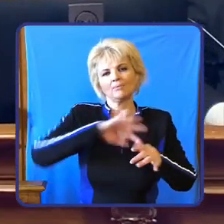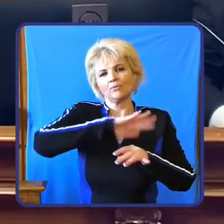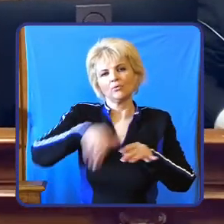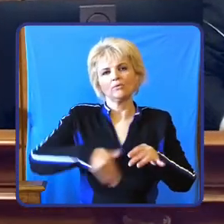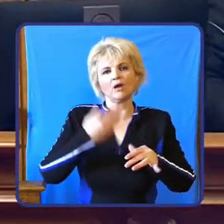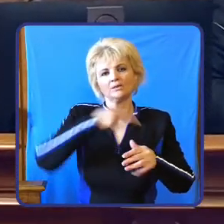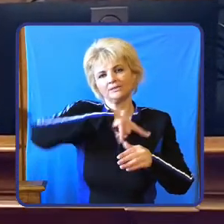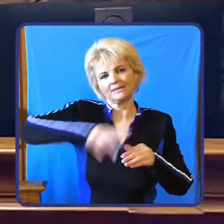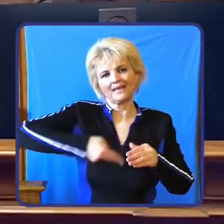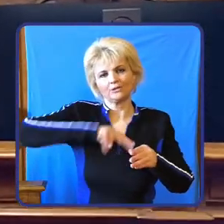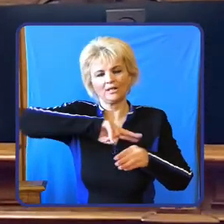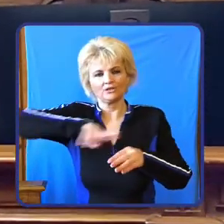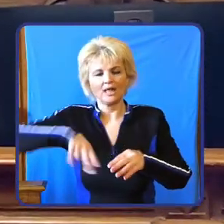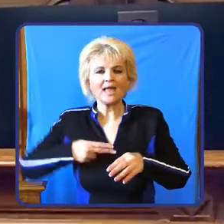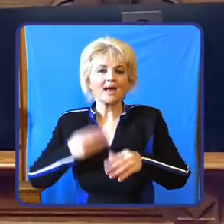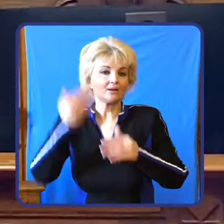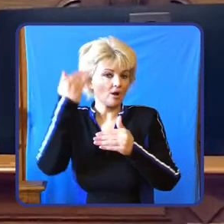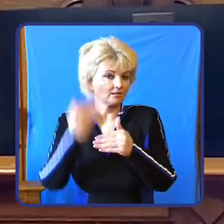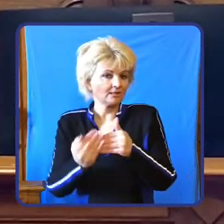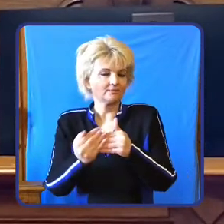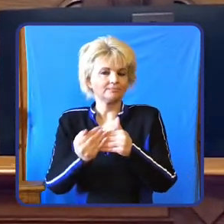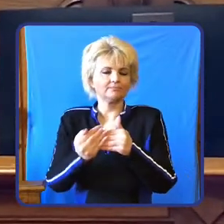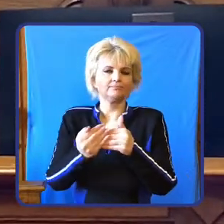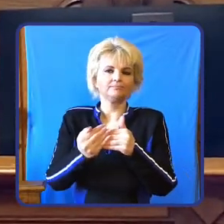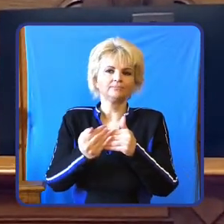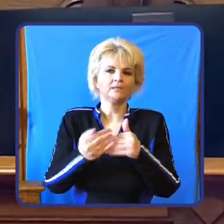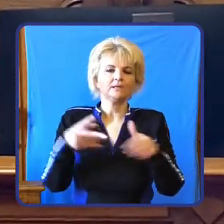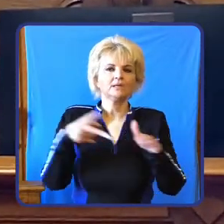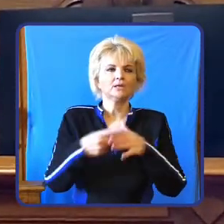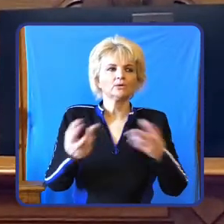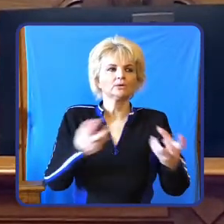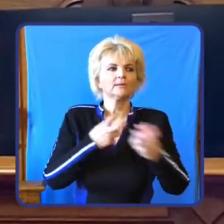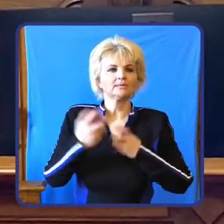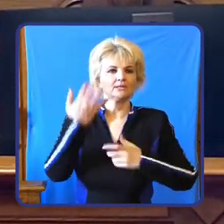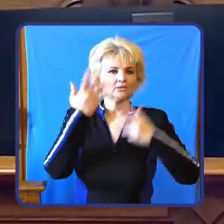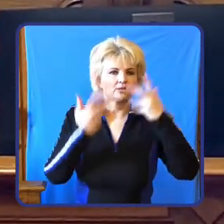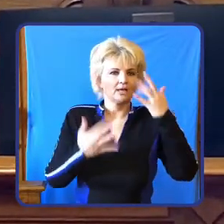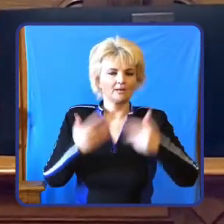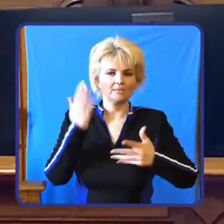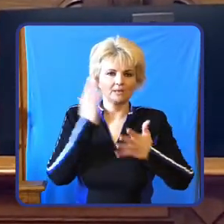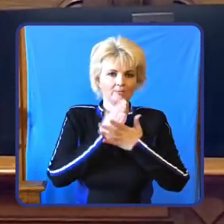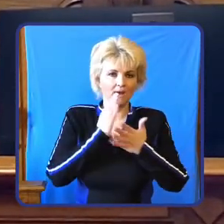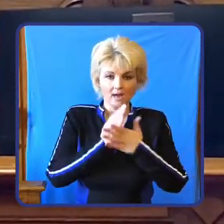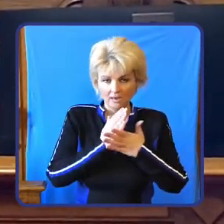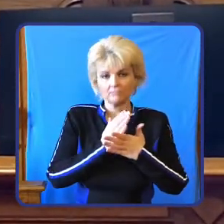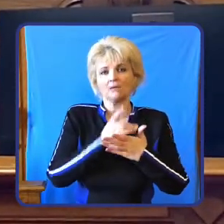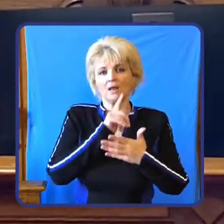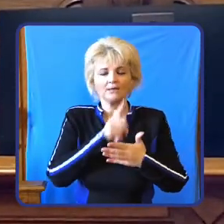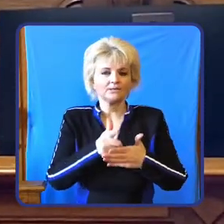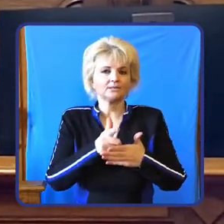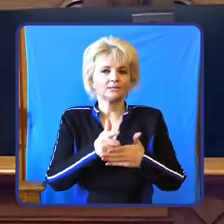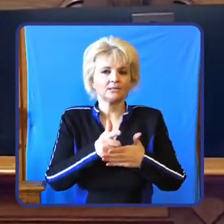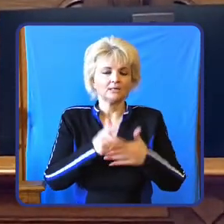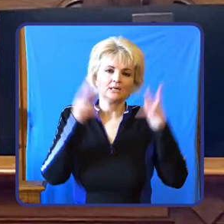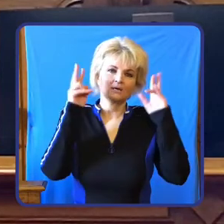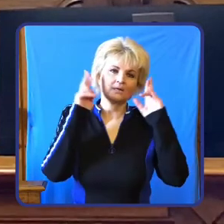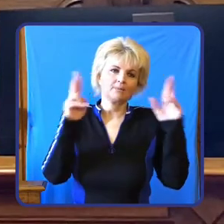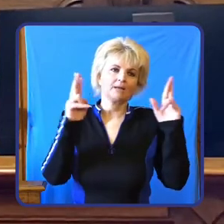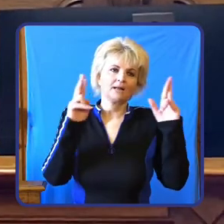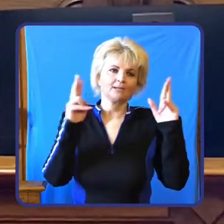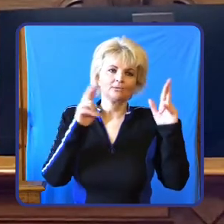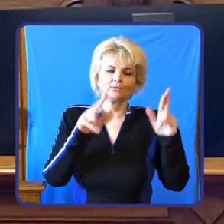lejár, addigra a közbeszerzésnek az eredménye már meg lesz, remélhetőleg lesz